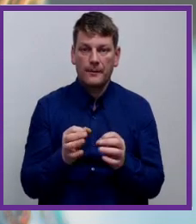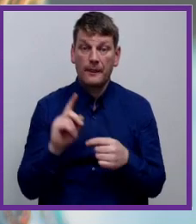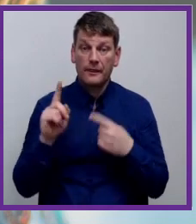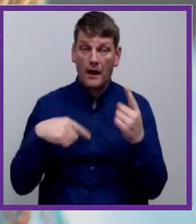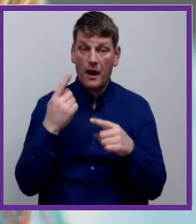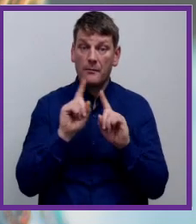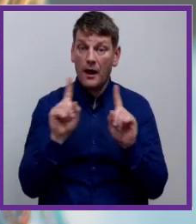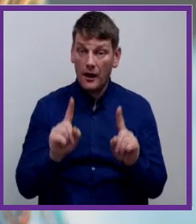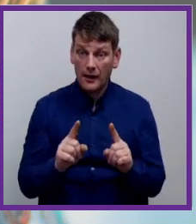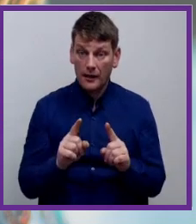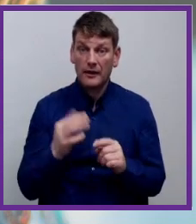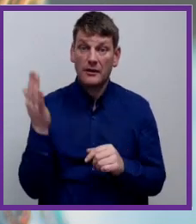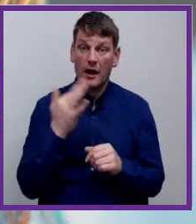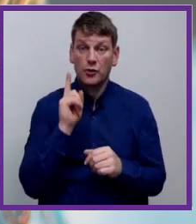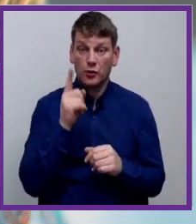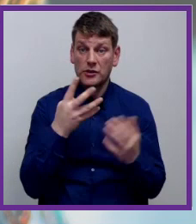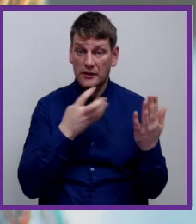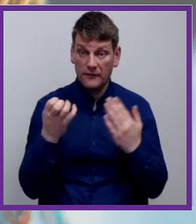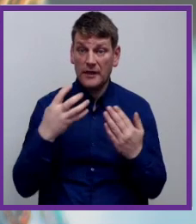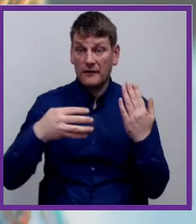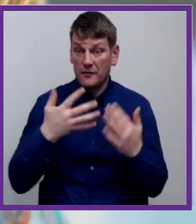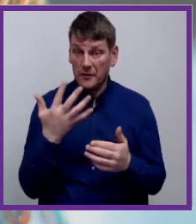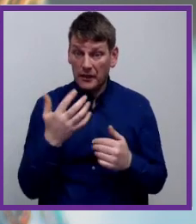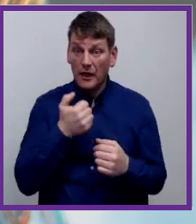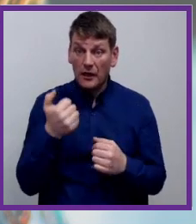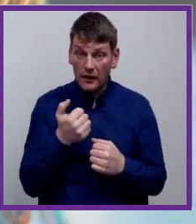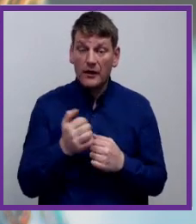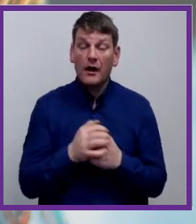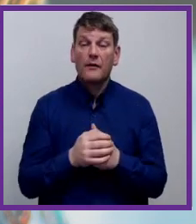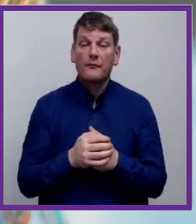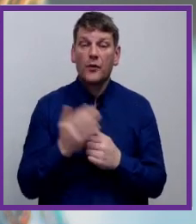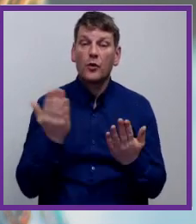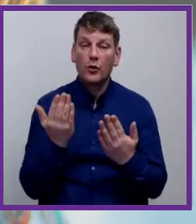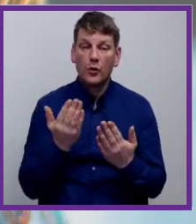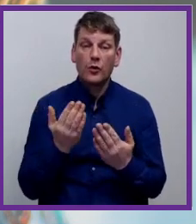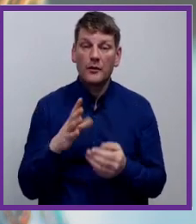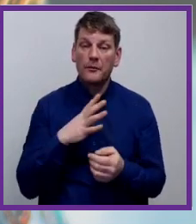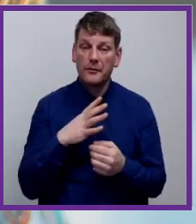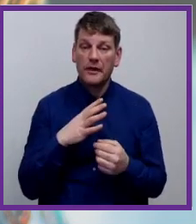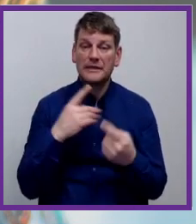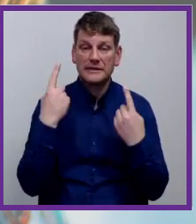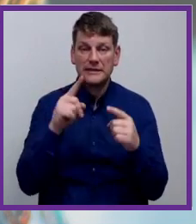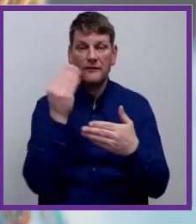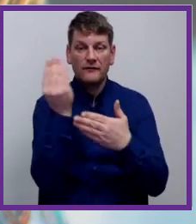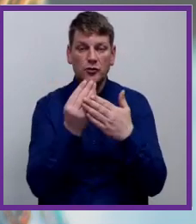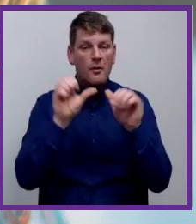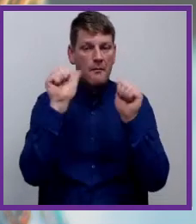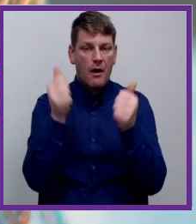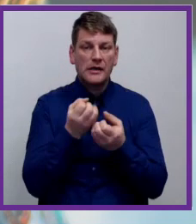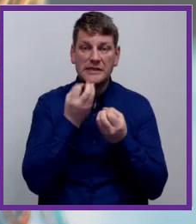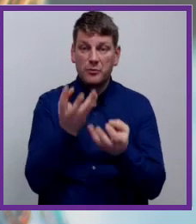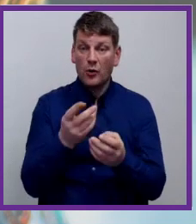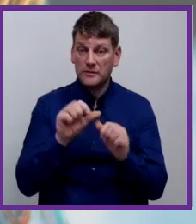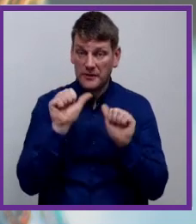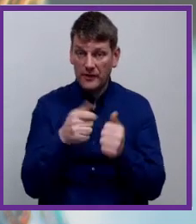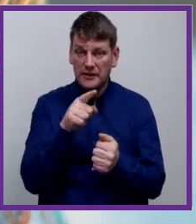Nākamā lieta nāca 1995. gadā, kur bija jau par citu vizuālu mākslas izpausmas veidu, tā